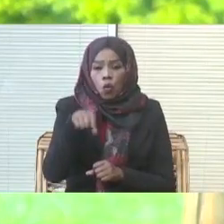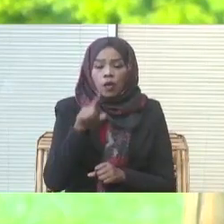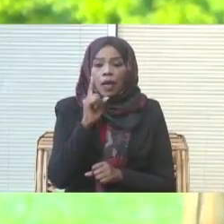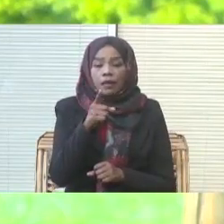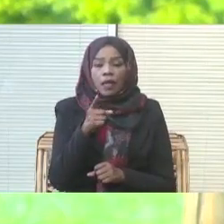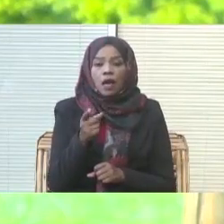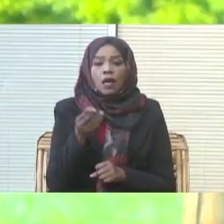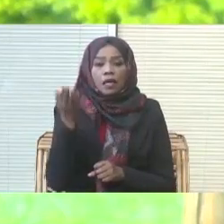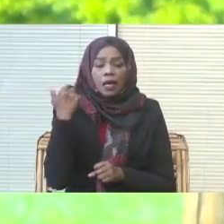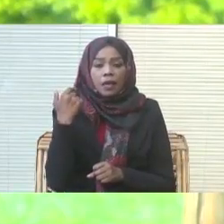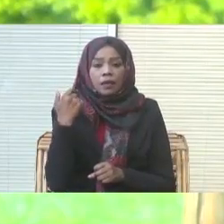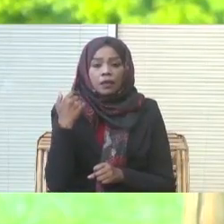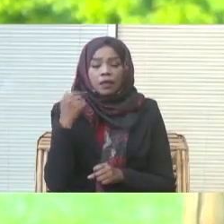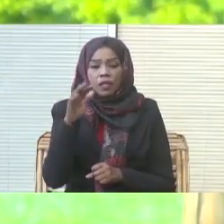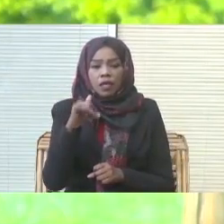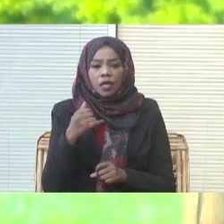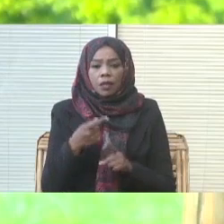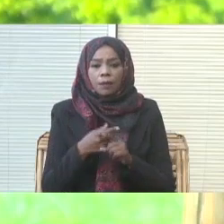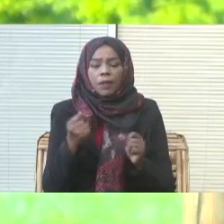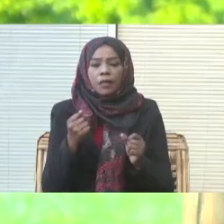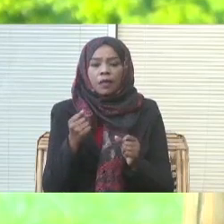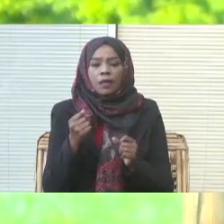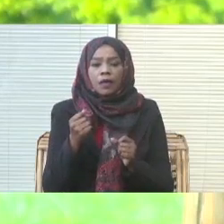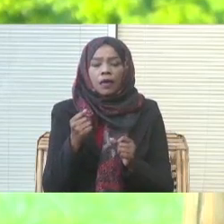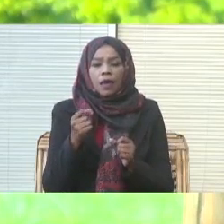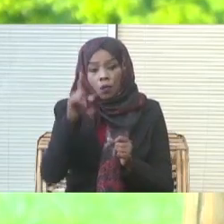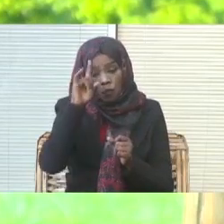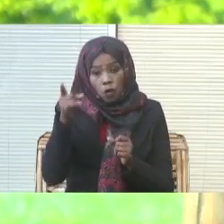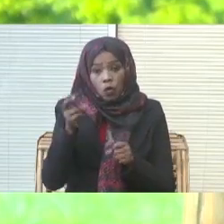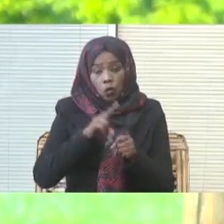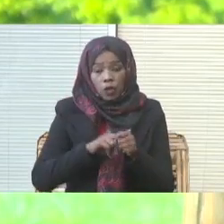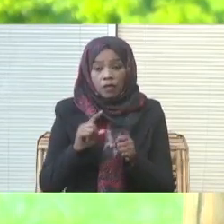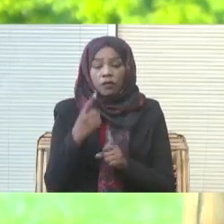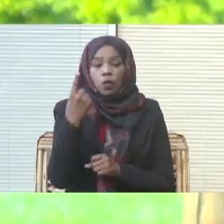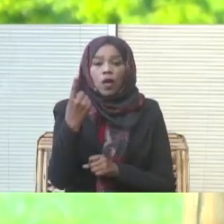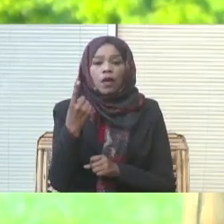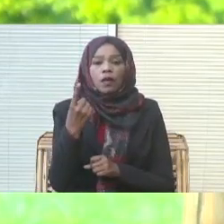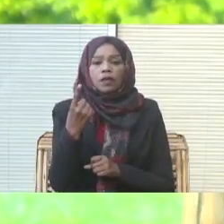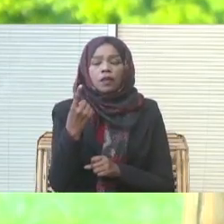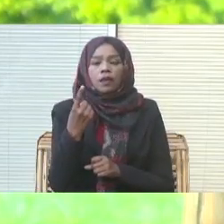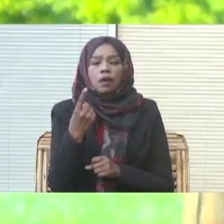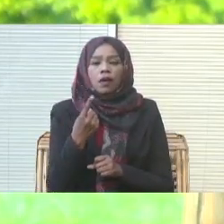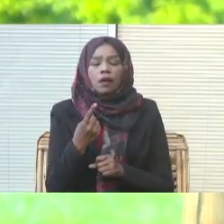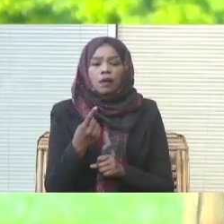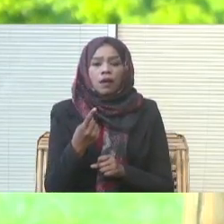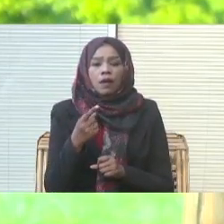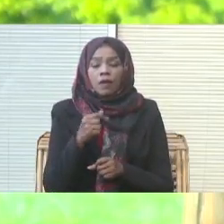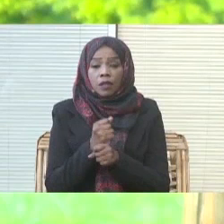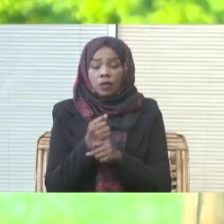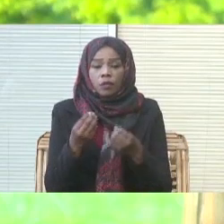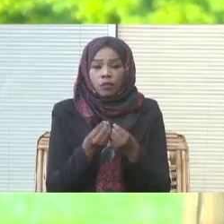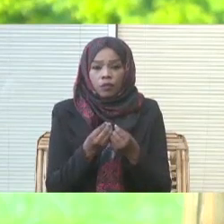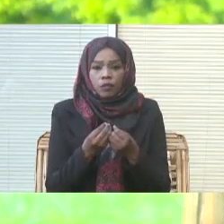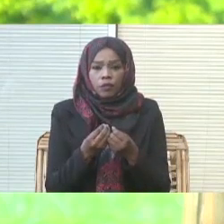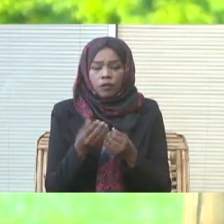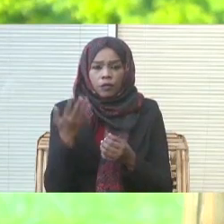ودي كانت مساعدة كانت جات من دار المستقبل، وكان عندنا واحد يعني من أصحابي كده من ما شغال